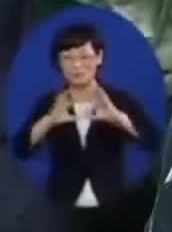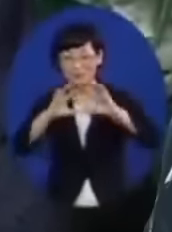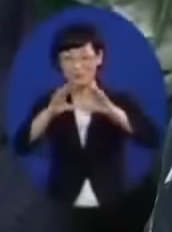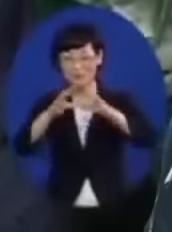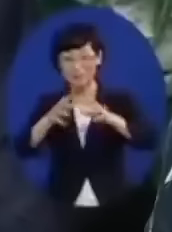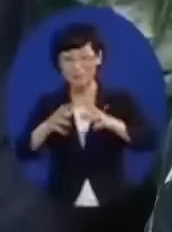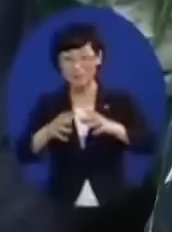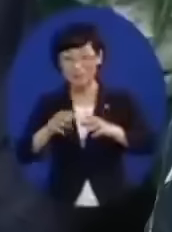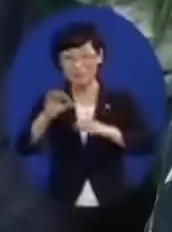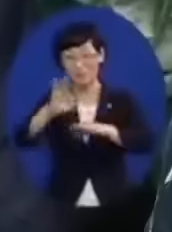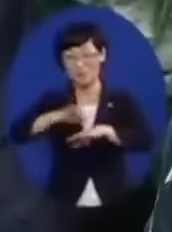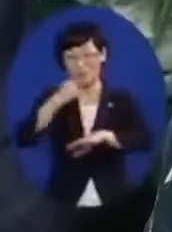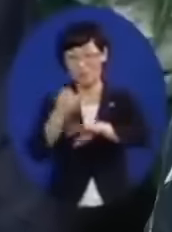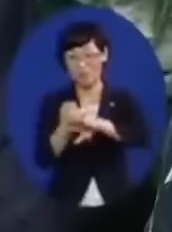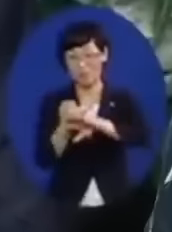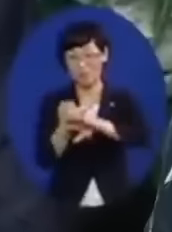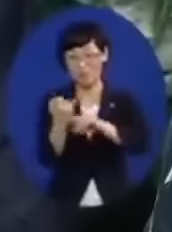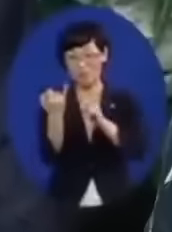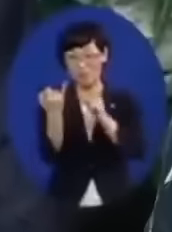여왕이